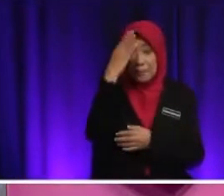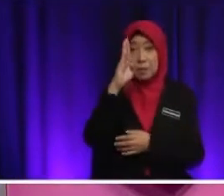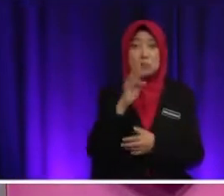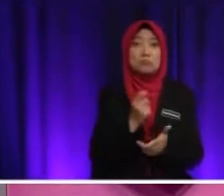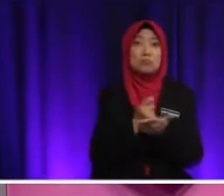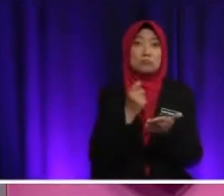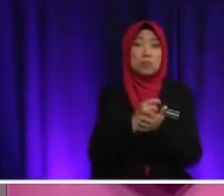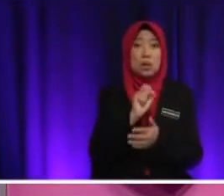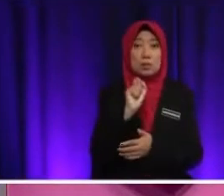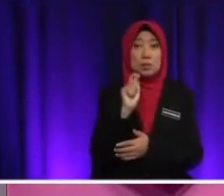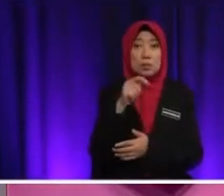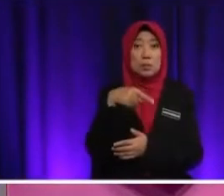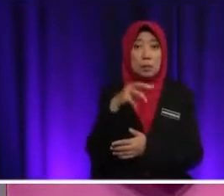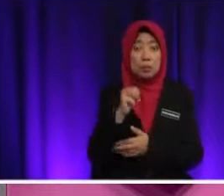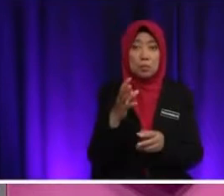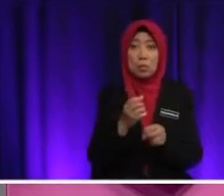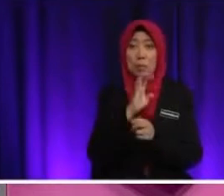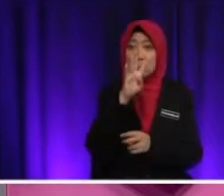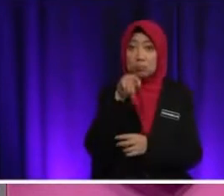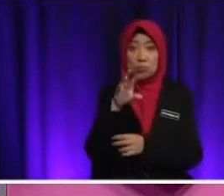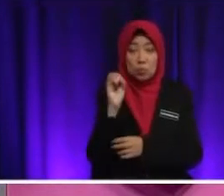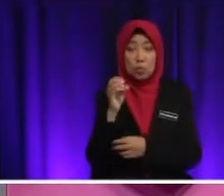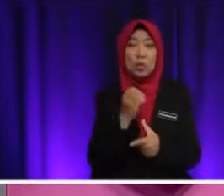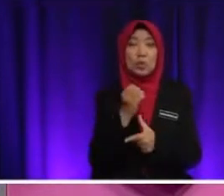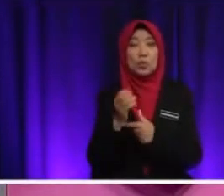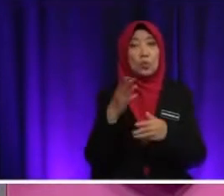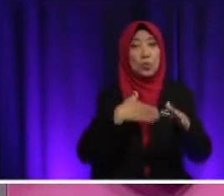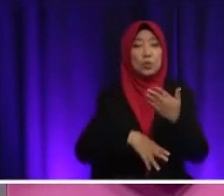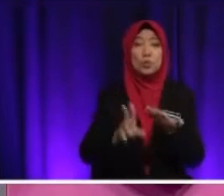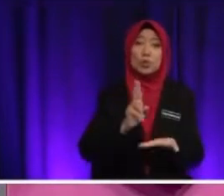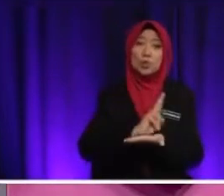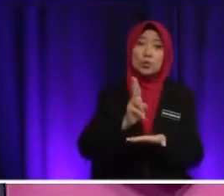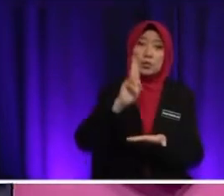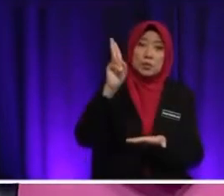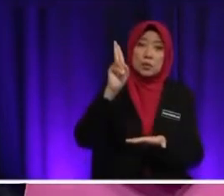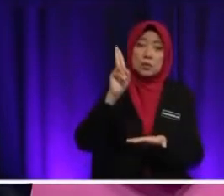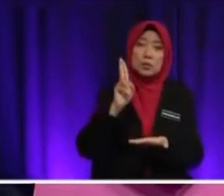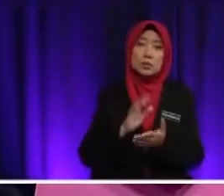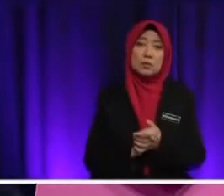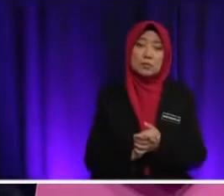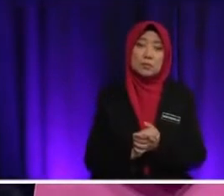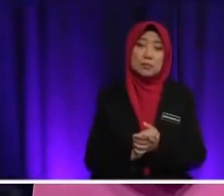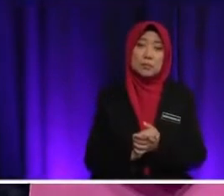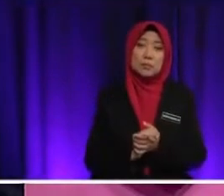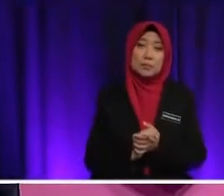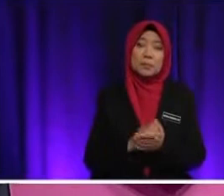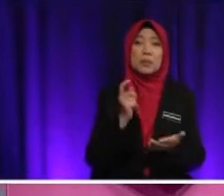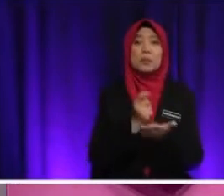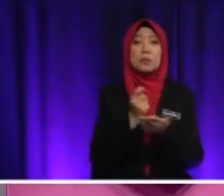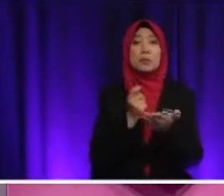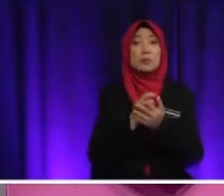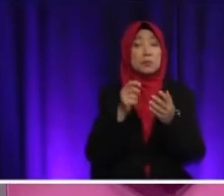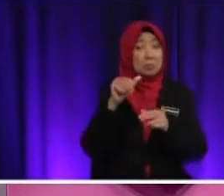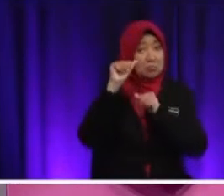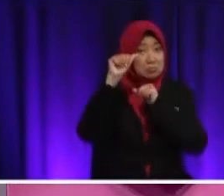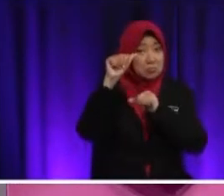4 flat. Ya? Ataupun dia masuk universiti. Kan? Boleh masuk universiti sikit-sikit, cukup-cukup makan je ustaz boleh masuk universiti. Tengok-tengok anugerah